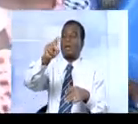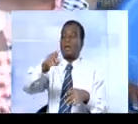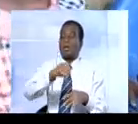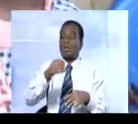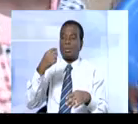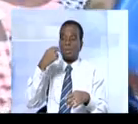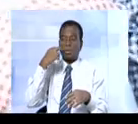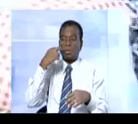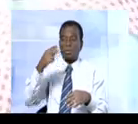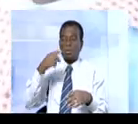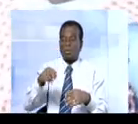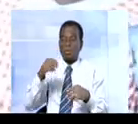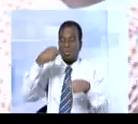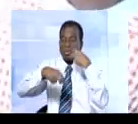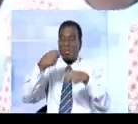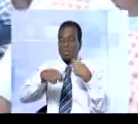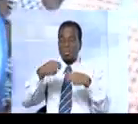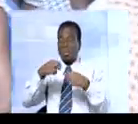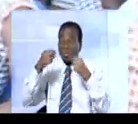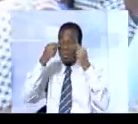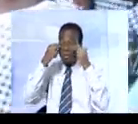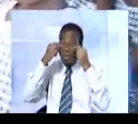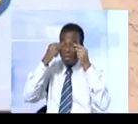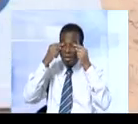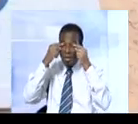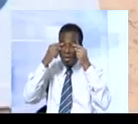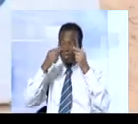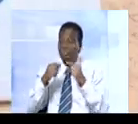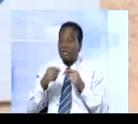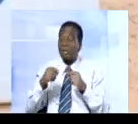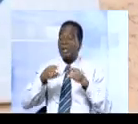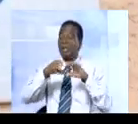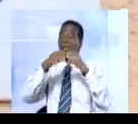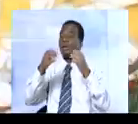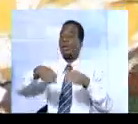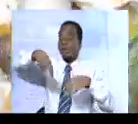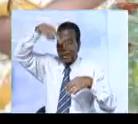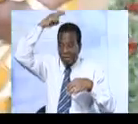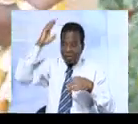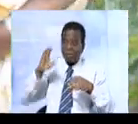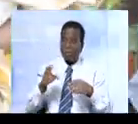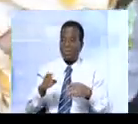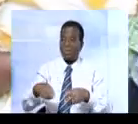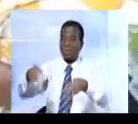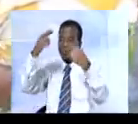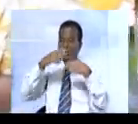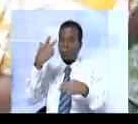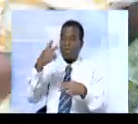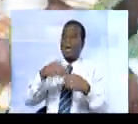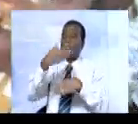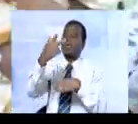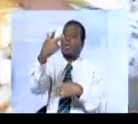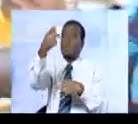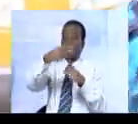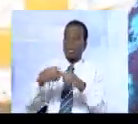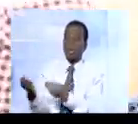atteints de troubles oculaires. Le club Lyon, auteur de cette action, y sont revenus 3 mois plus tard,